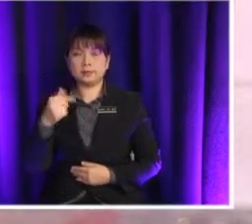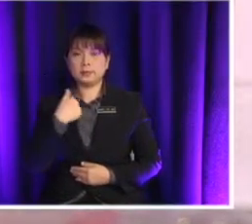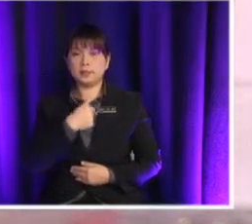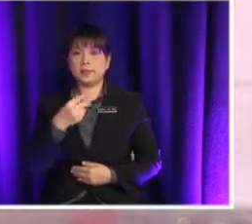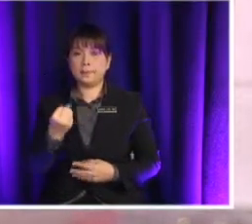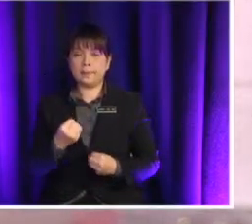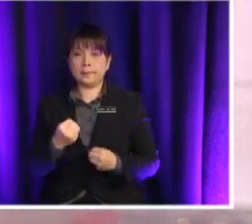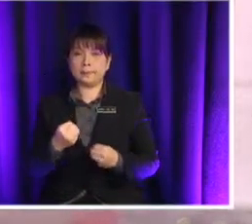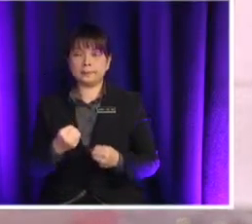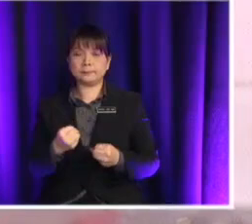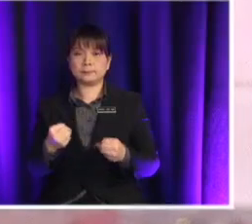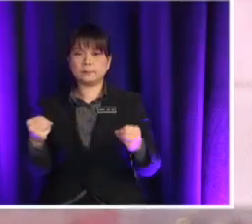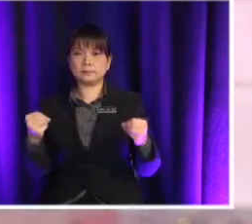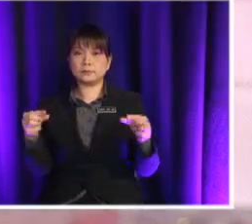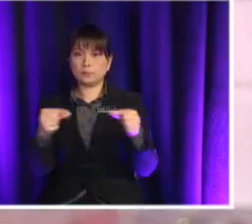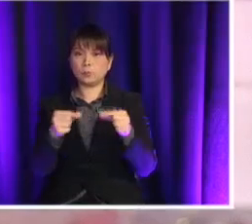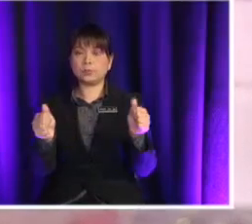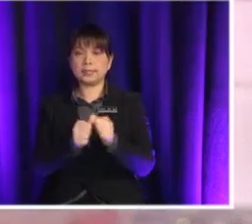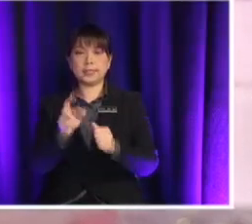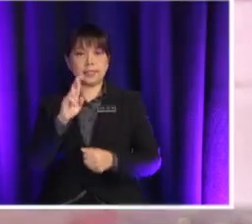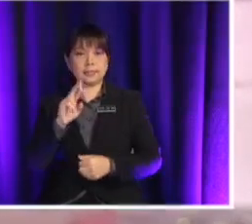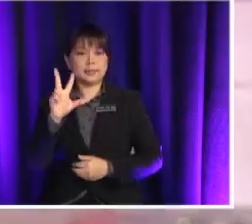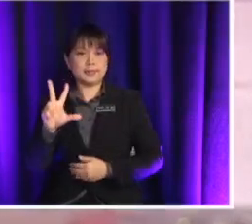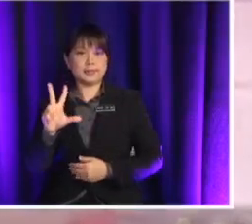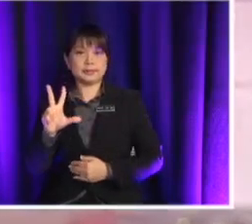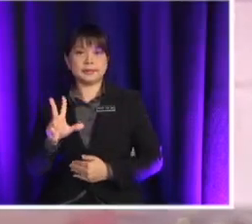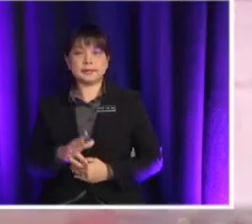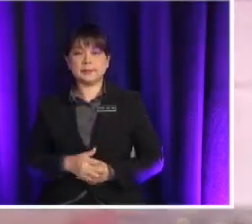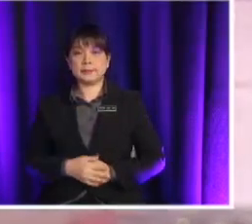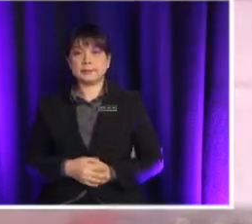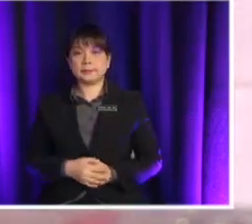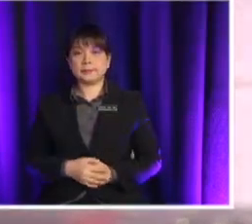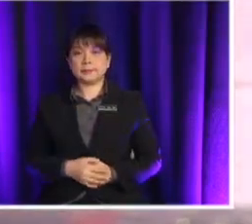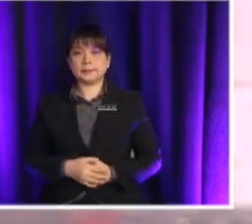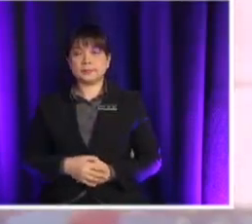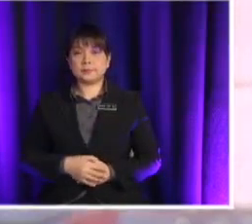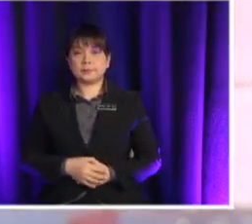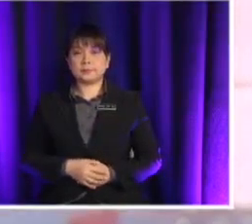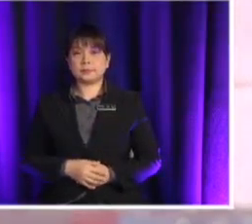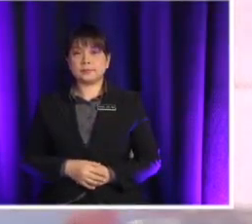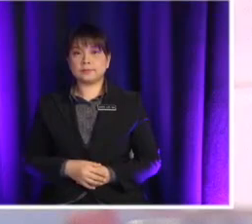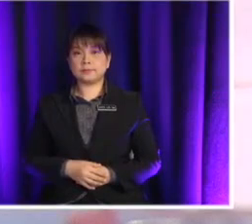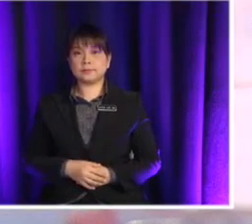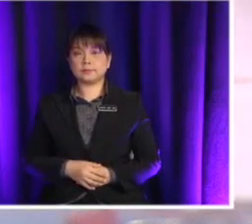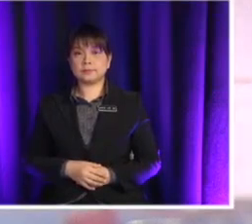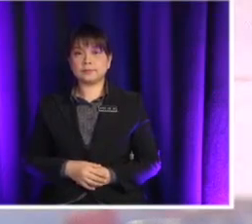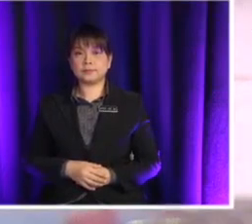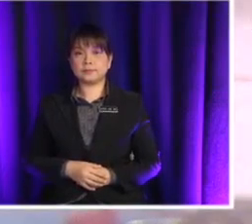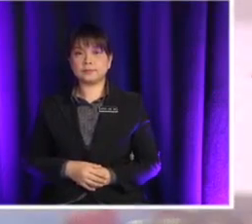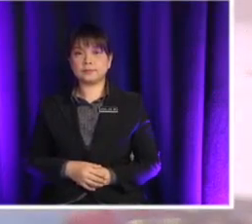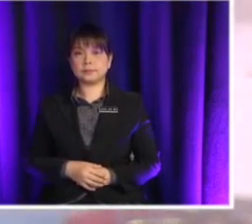dengan R3. Okey, sini kita dah cantumkan. Contoh kita ambil satu lagi perintah. Okey.